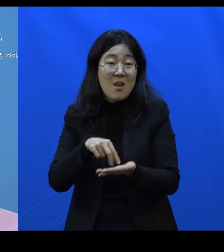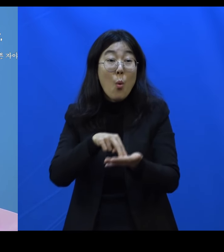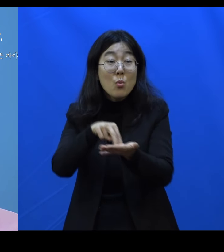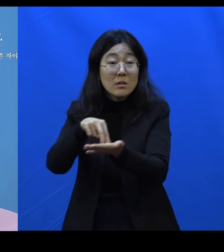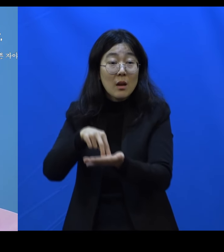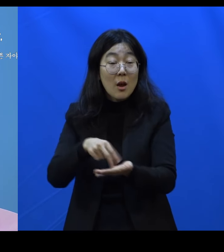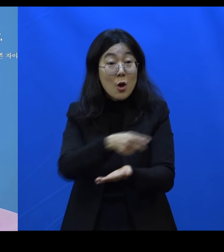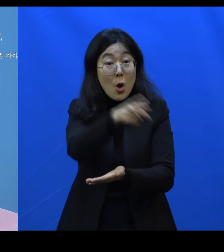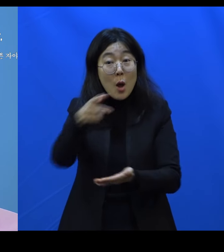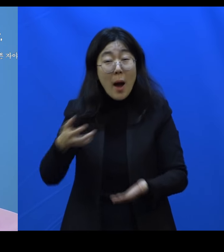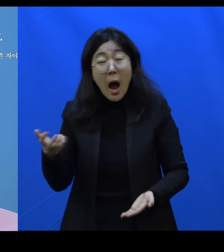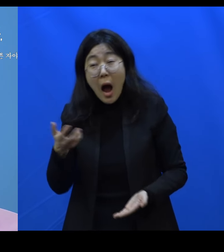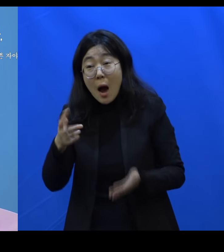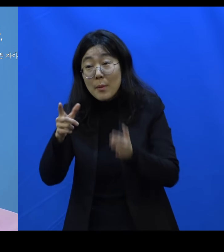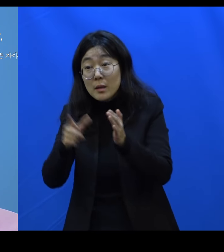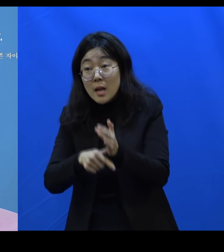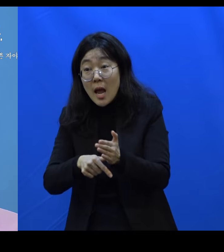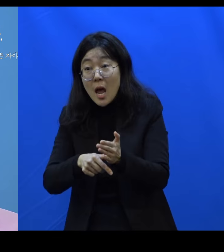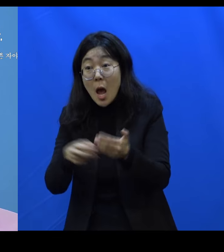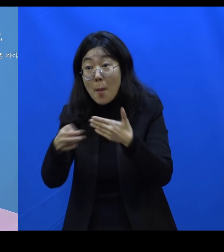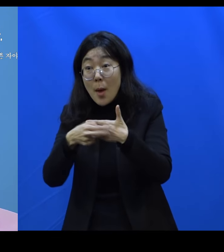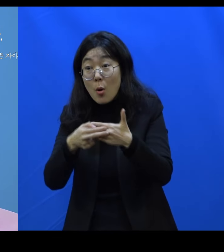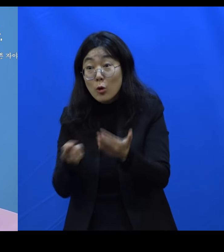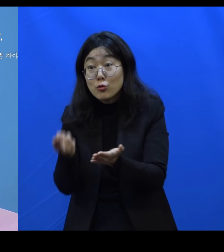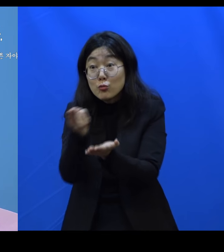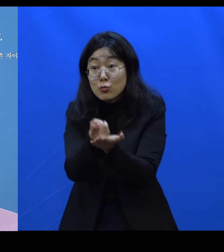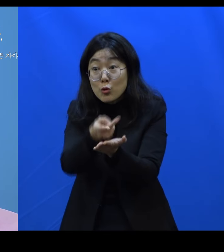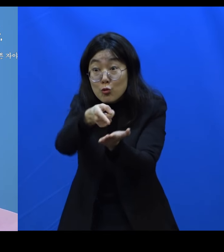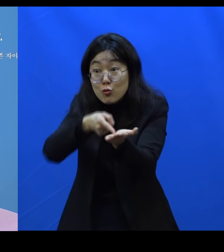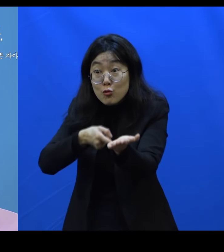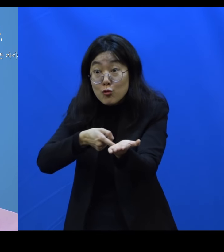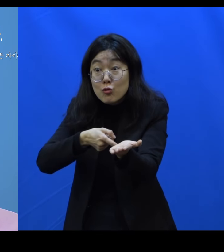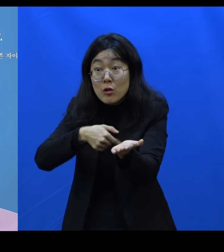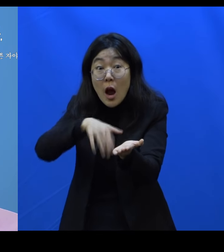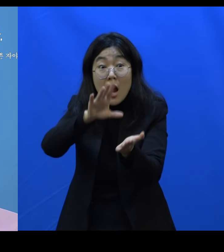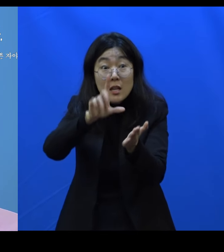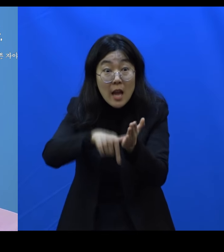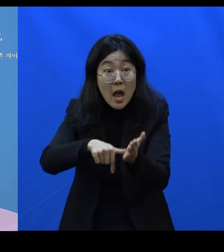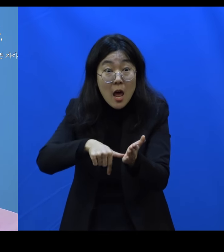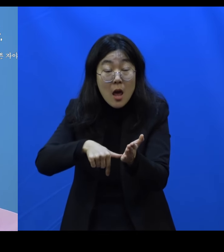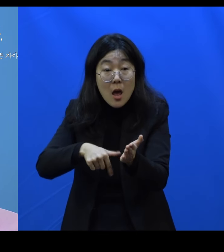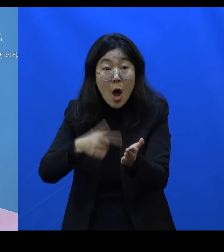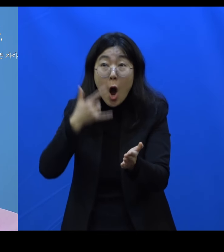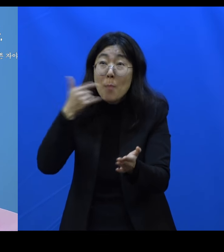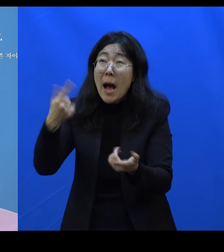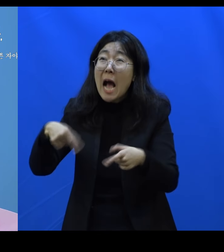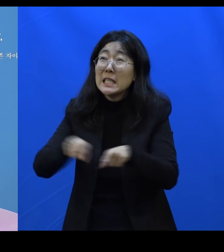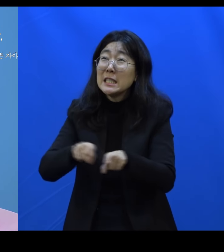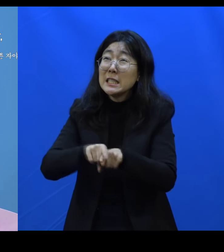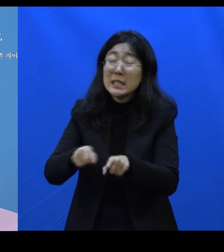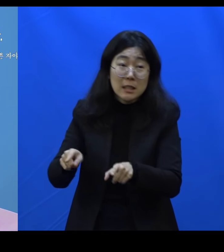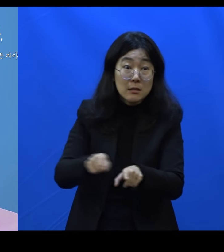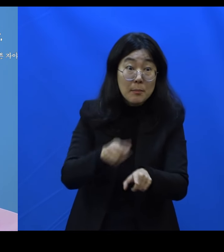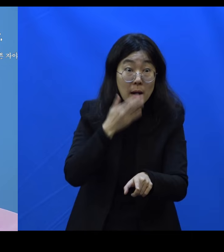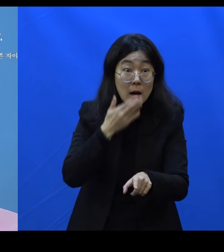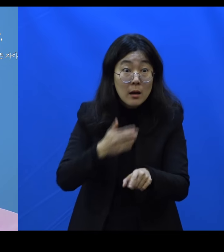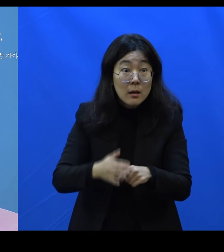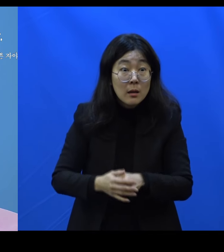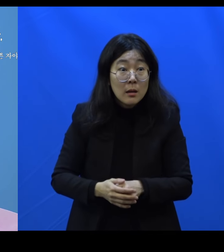여러분 수술대, 아파서 수술대 들어가는데 누가 뭐 손잡고 가요? 혼자 수술 받아야지. 죽을 때도